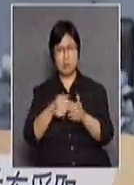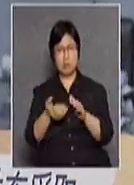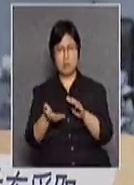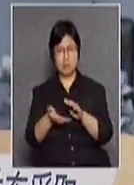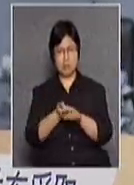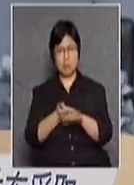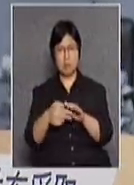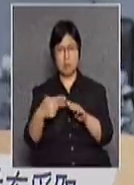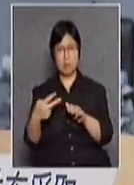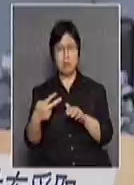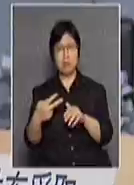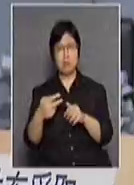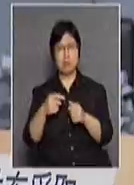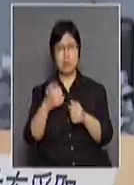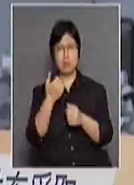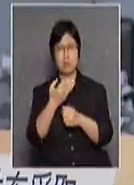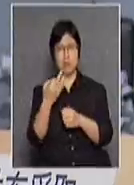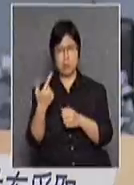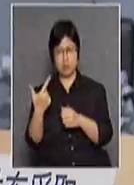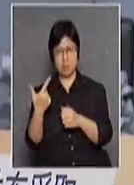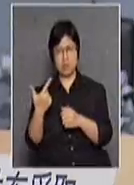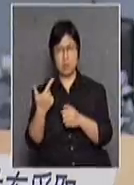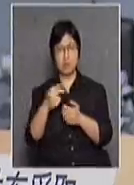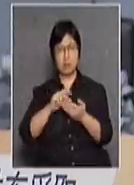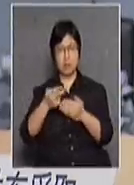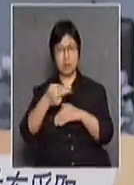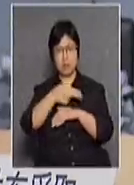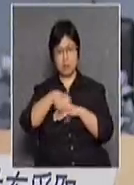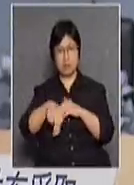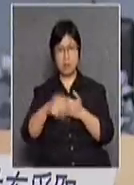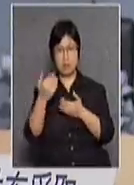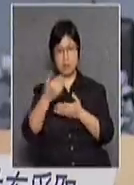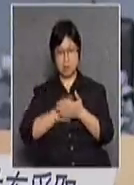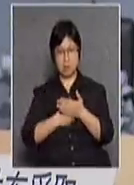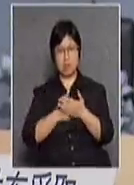錄二的第638項修正案，削減